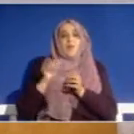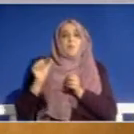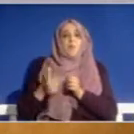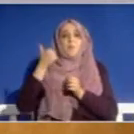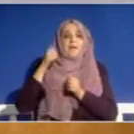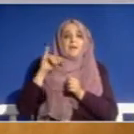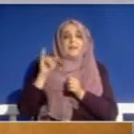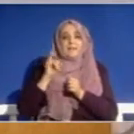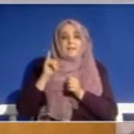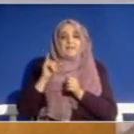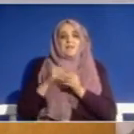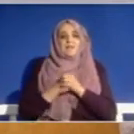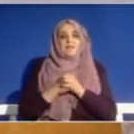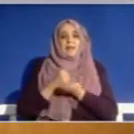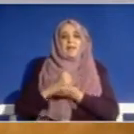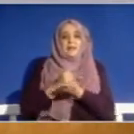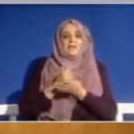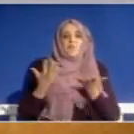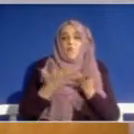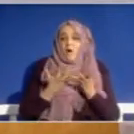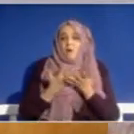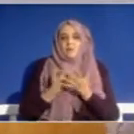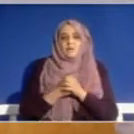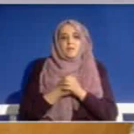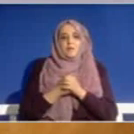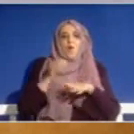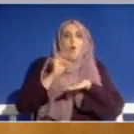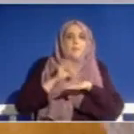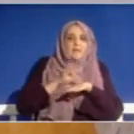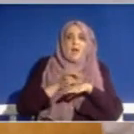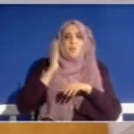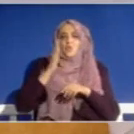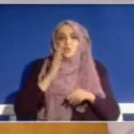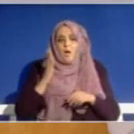بابك تعرف وش عندك خير إن شاء الله يلا يديك المستشفى ولا يديك